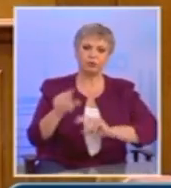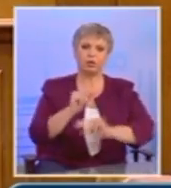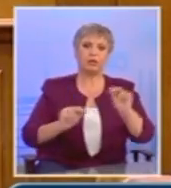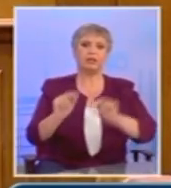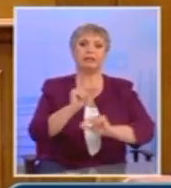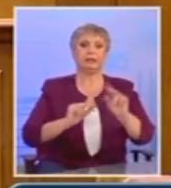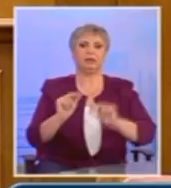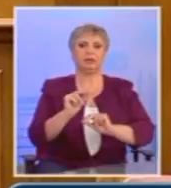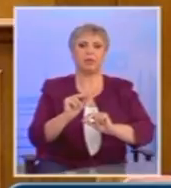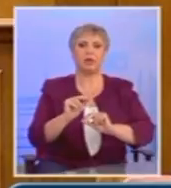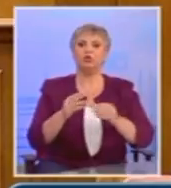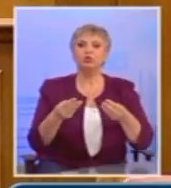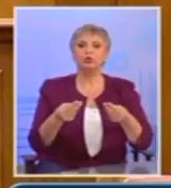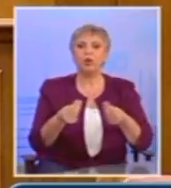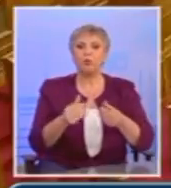και είναι